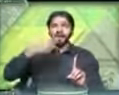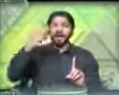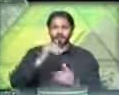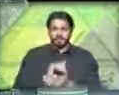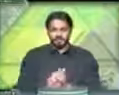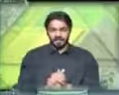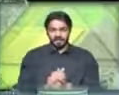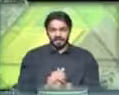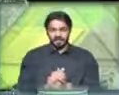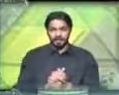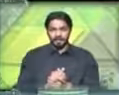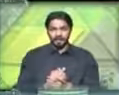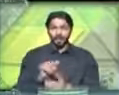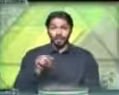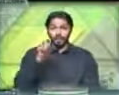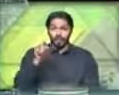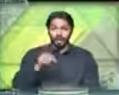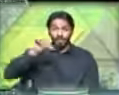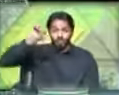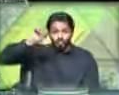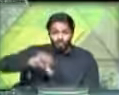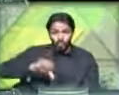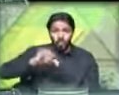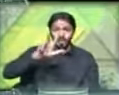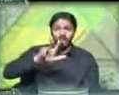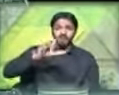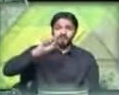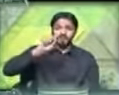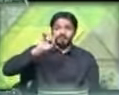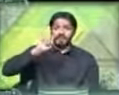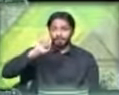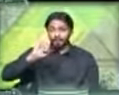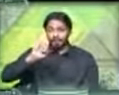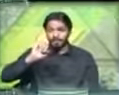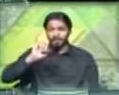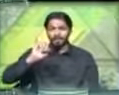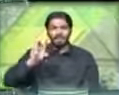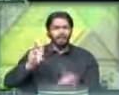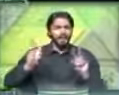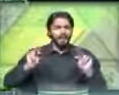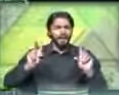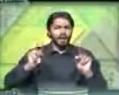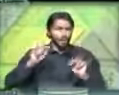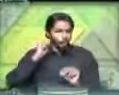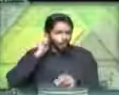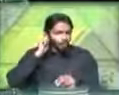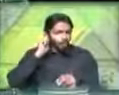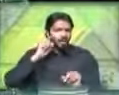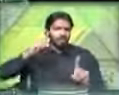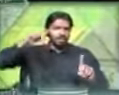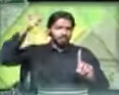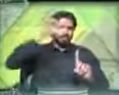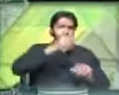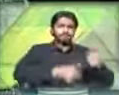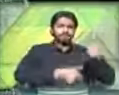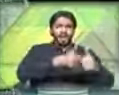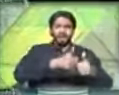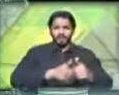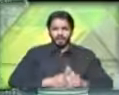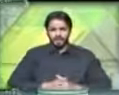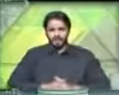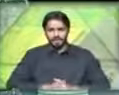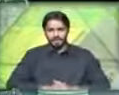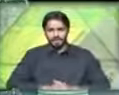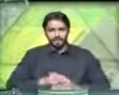من أعظم الابتلاءات والعقوبات التي يبتلى بها الفرد وتبتلى بها الأمة. سلم يا